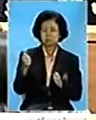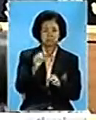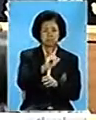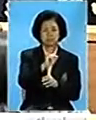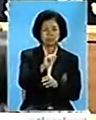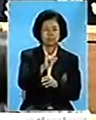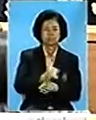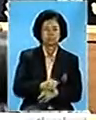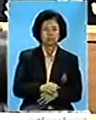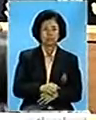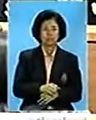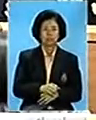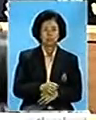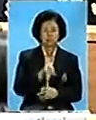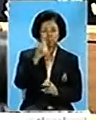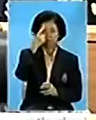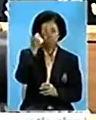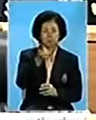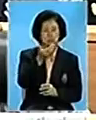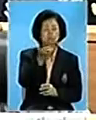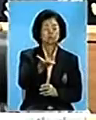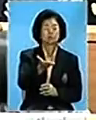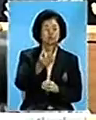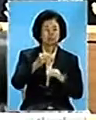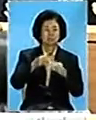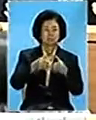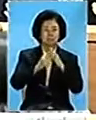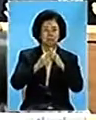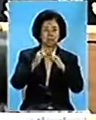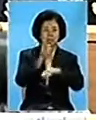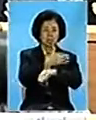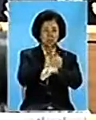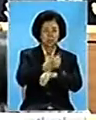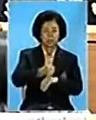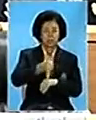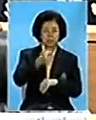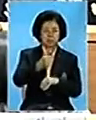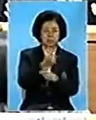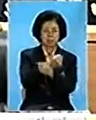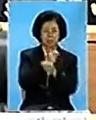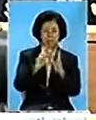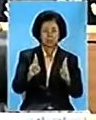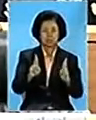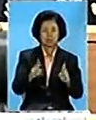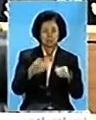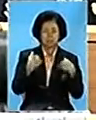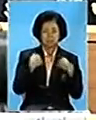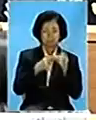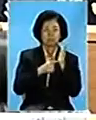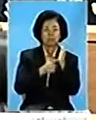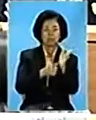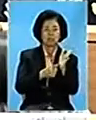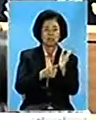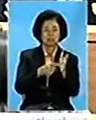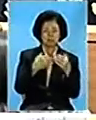นะครับเพราะว่าท่านต้องการสร้างการเมืองให้ดีใช่ไหมเสรีแล้วก็ให้มีตัวอย่าง